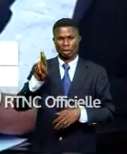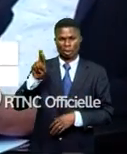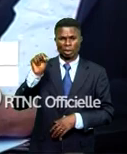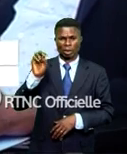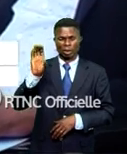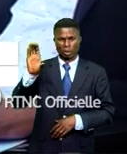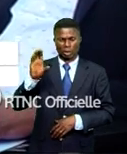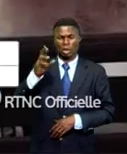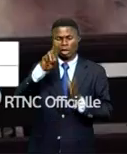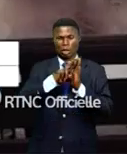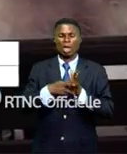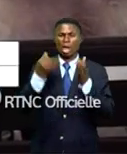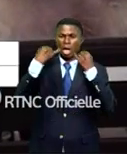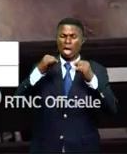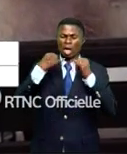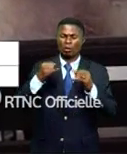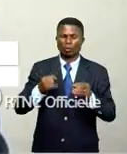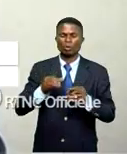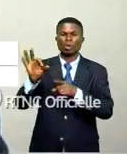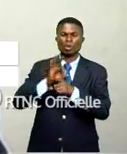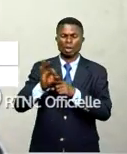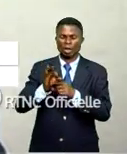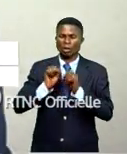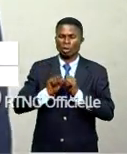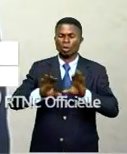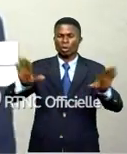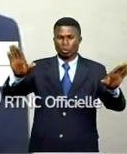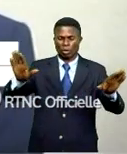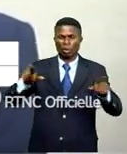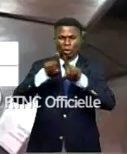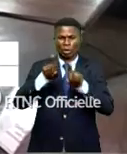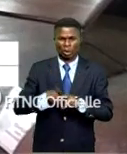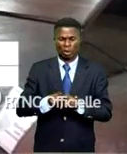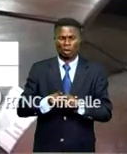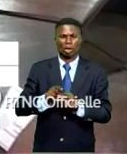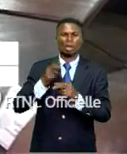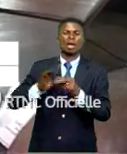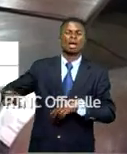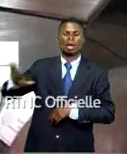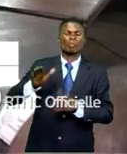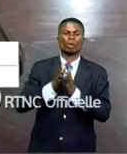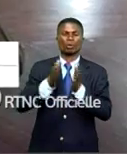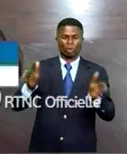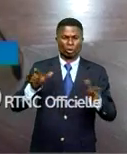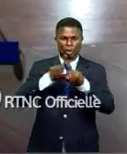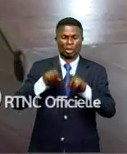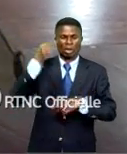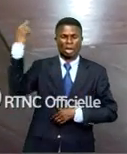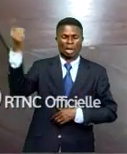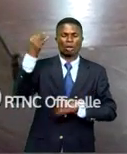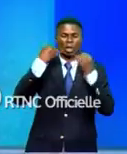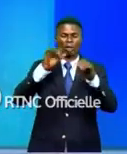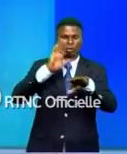dans son rôle d'informer, former et divertir, eu égard également à sa couverture nationale et